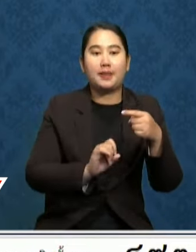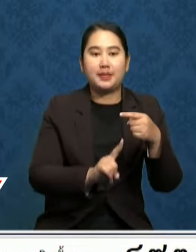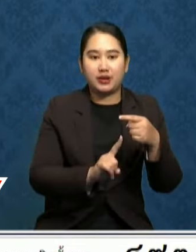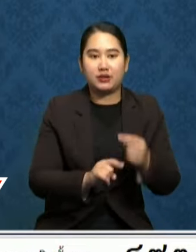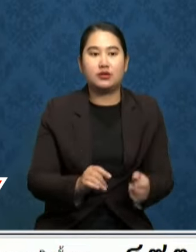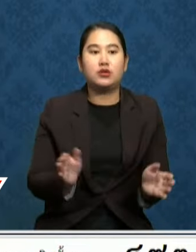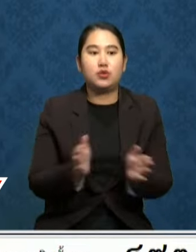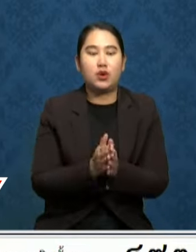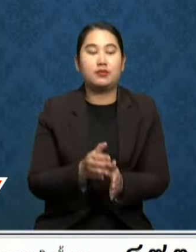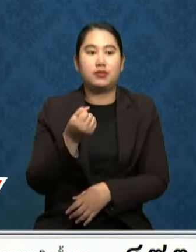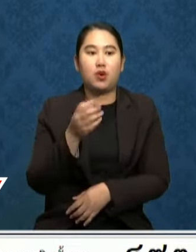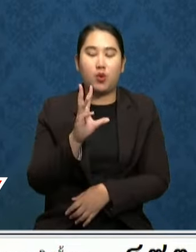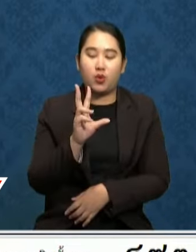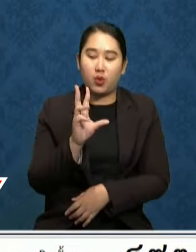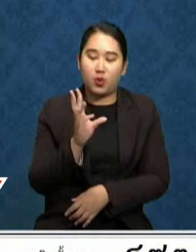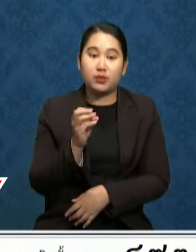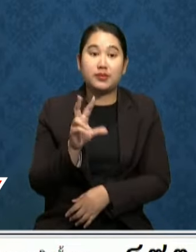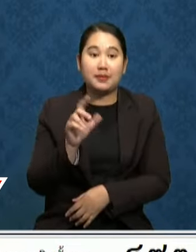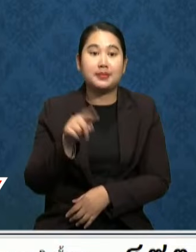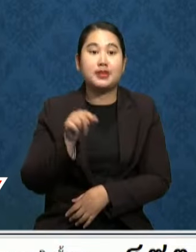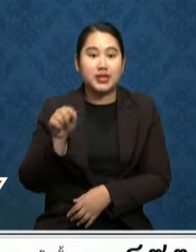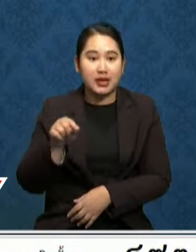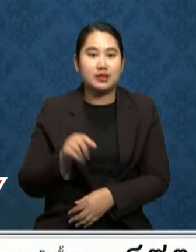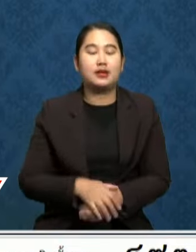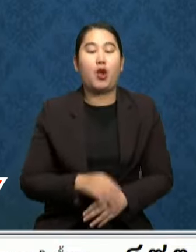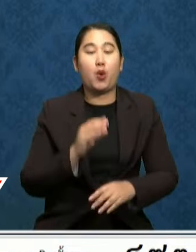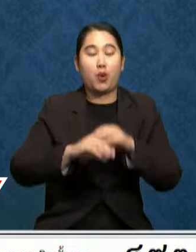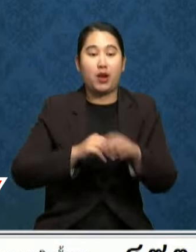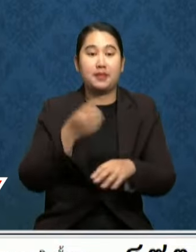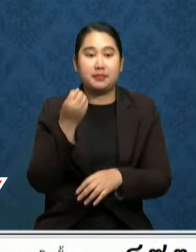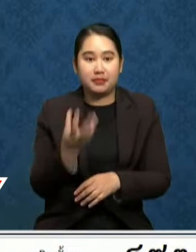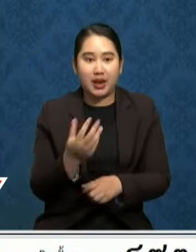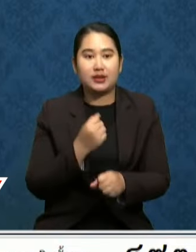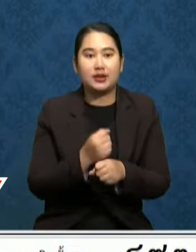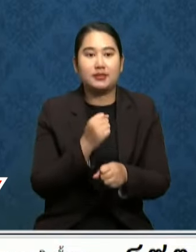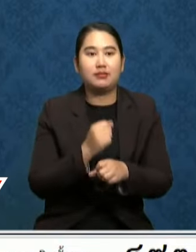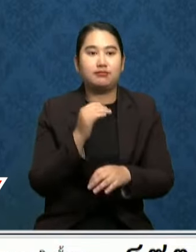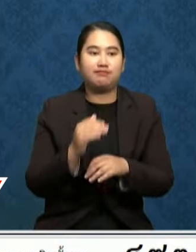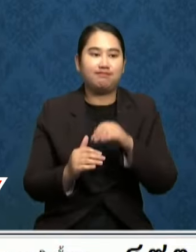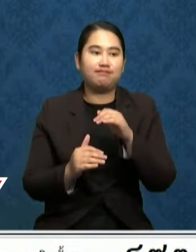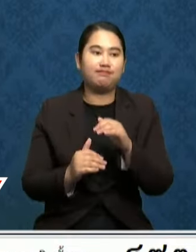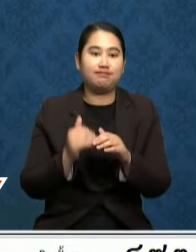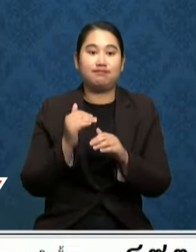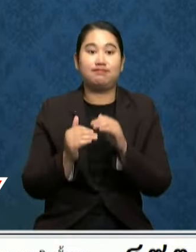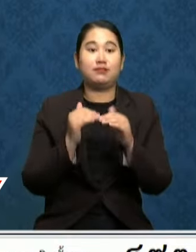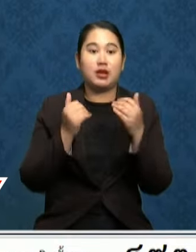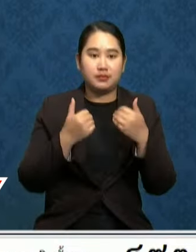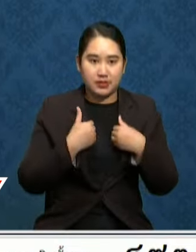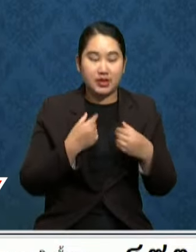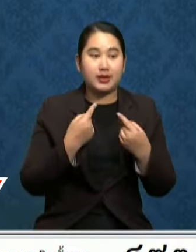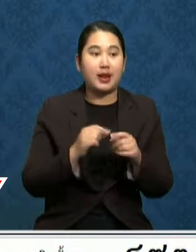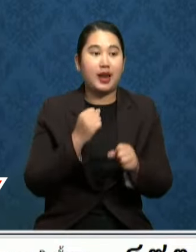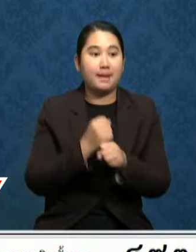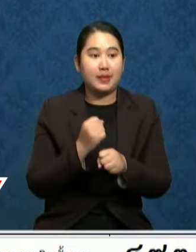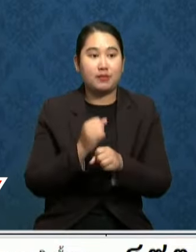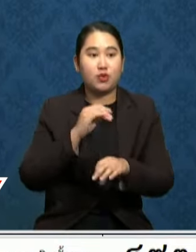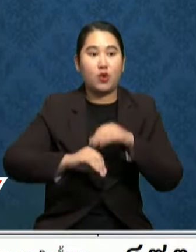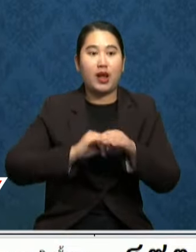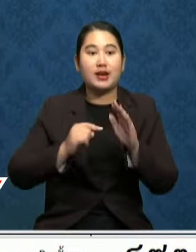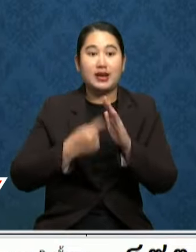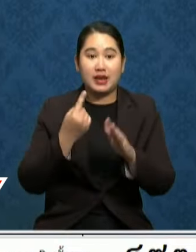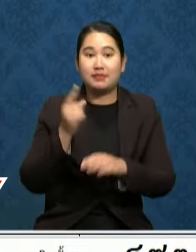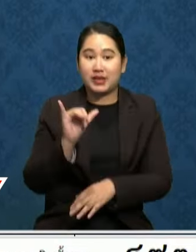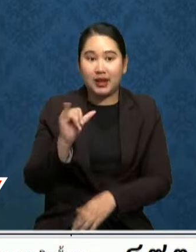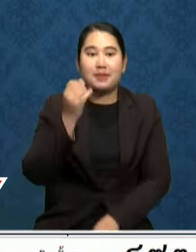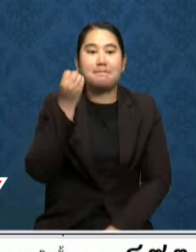คิเป 63%และโครงการจำนนมากก็ยังมีการคืบหนาน้อยมากแต่ว่าที่ยังไม่เริมเลยมีอยู่มา